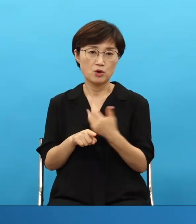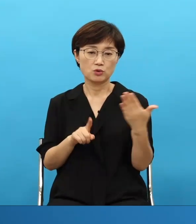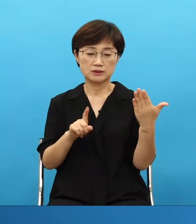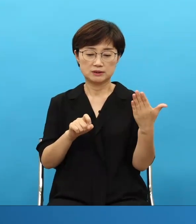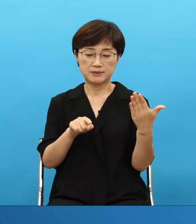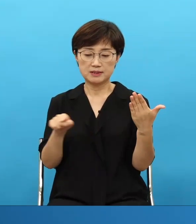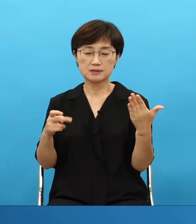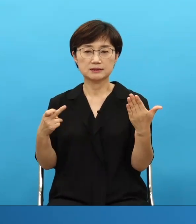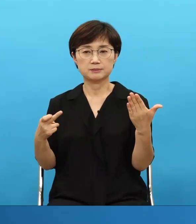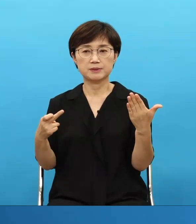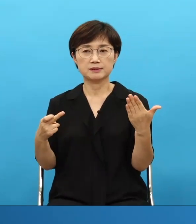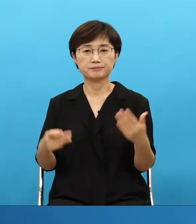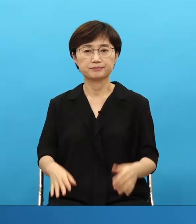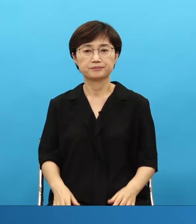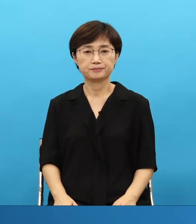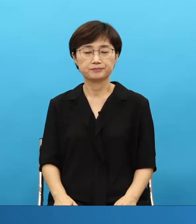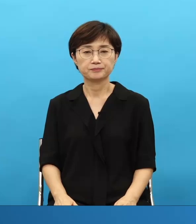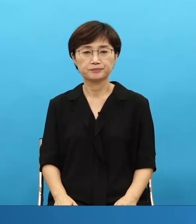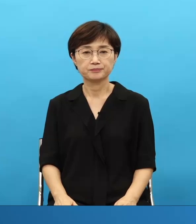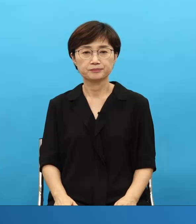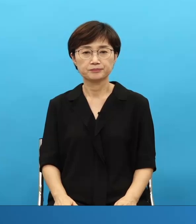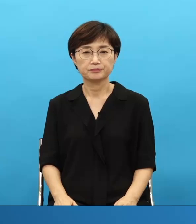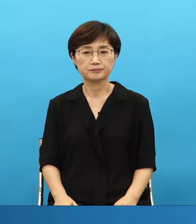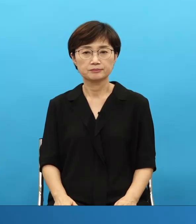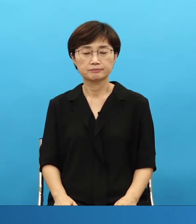임마누엘 남가주교회에서 진행됩니다.